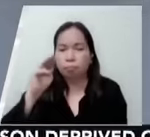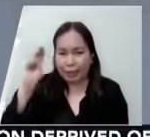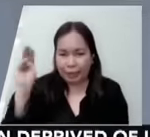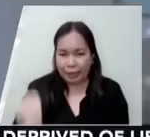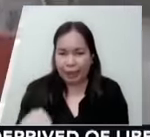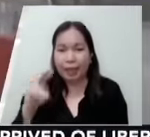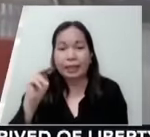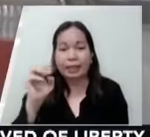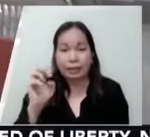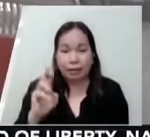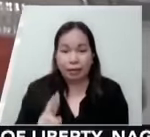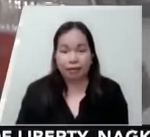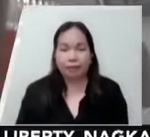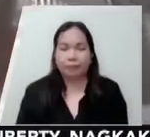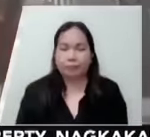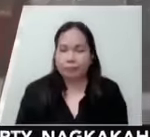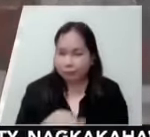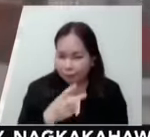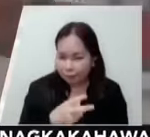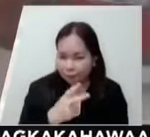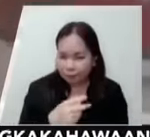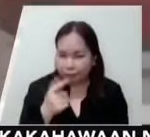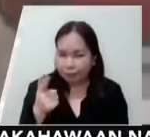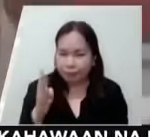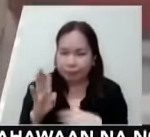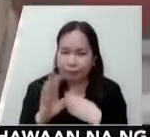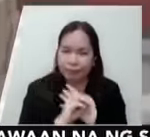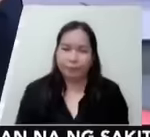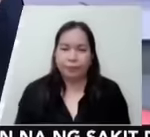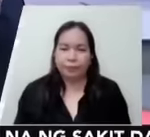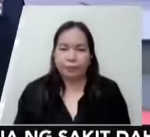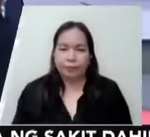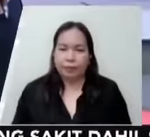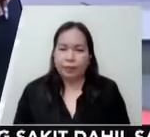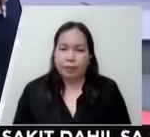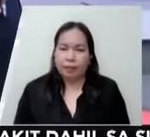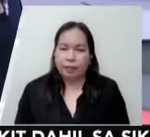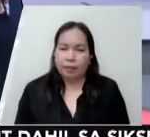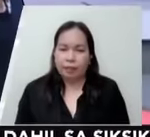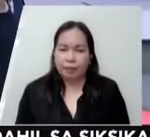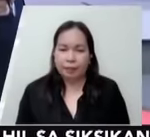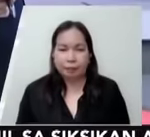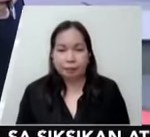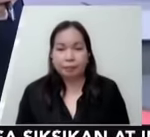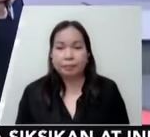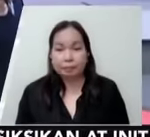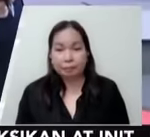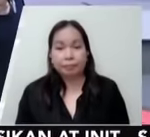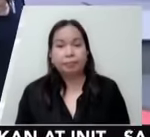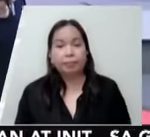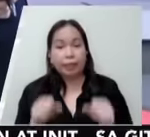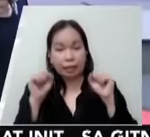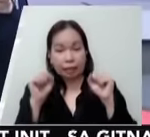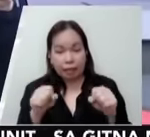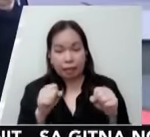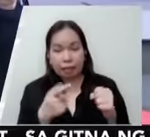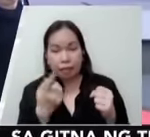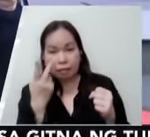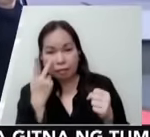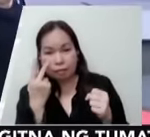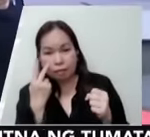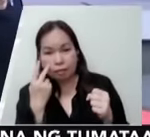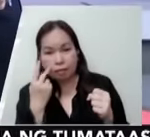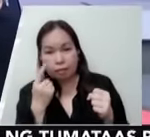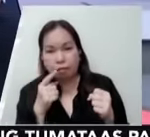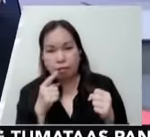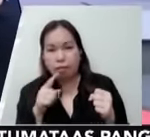Mark Salazar, nakatutok 24 oras. Pwedeng magsilbing sulyap sa The Big One ng